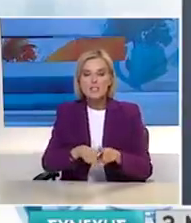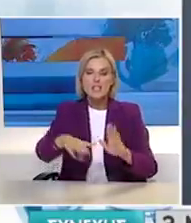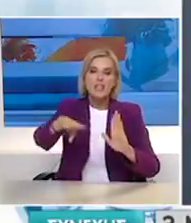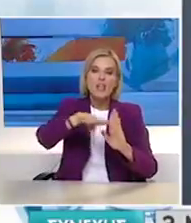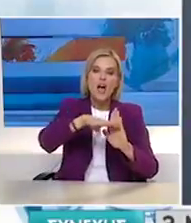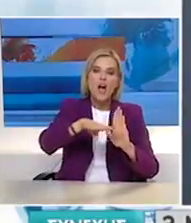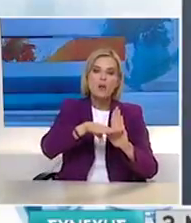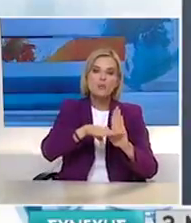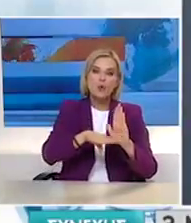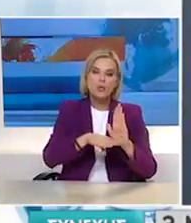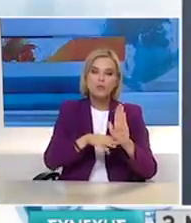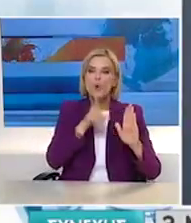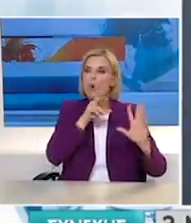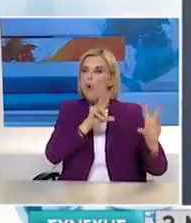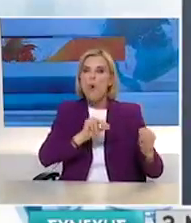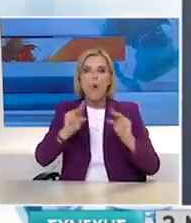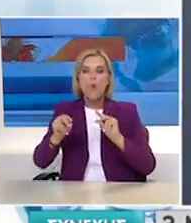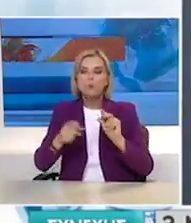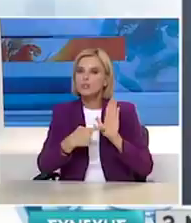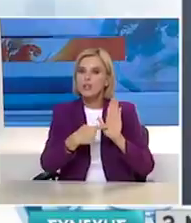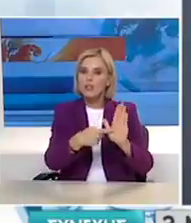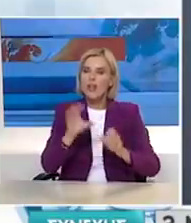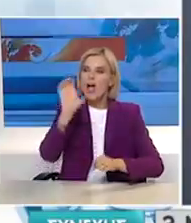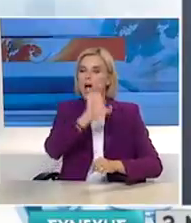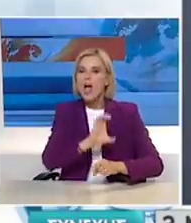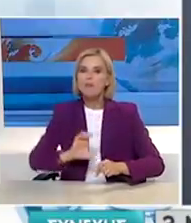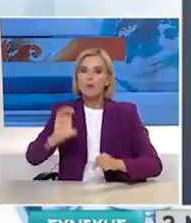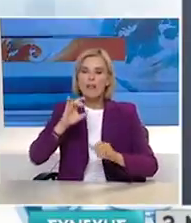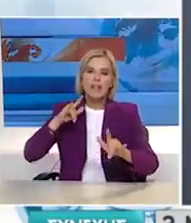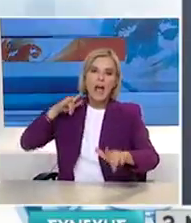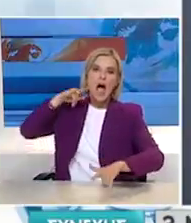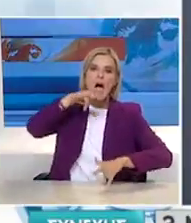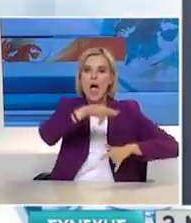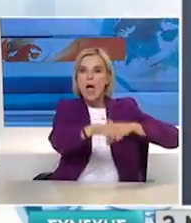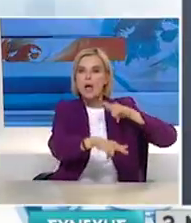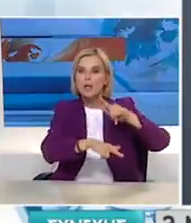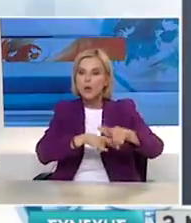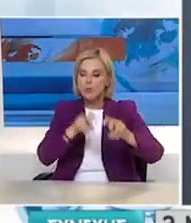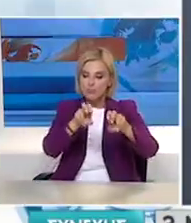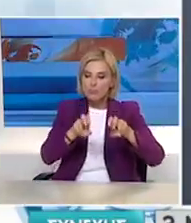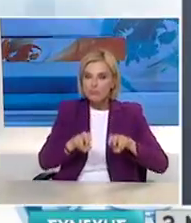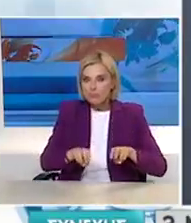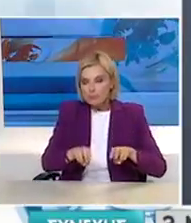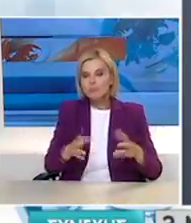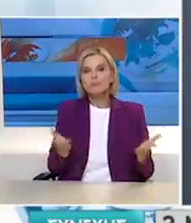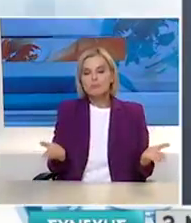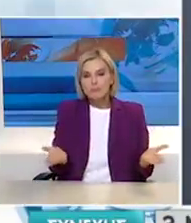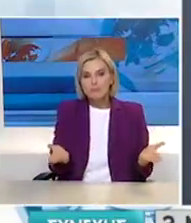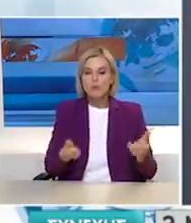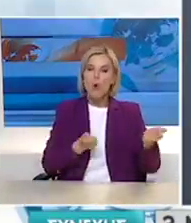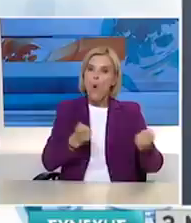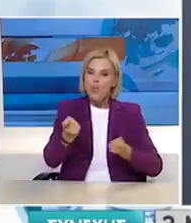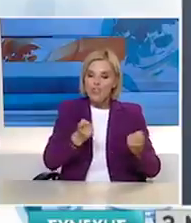της αεροπορικής μεταφοράς τίθενται σε ευρωπαϊκό επίπεδο με διεθνείς οργανισμούς. Και πιθανώς να είδατε το